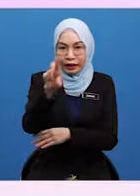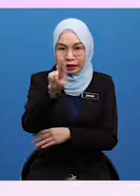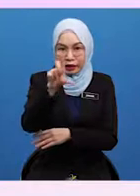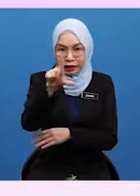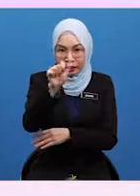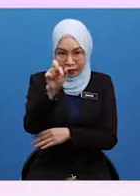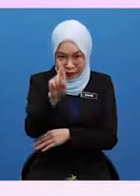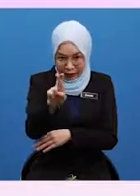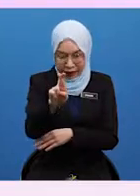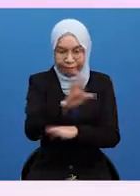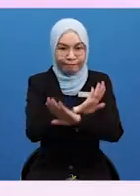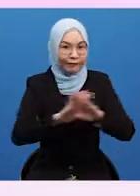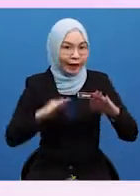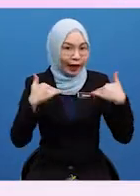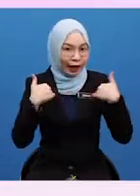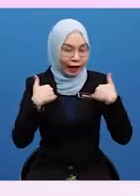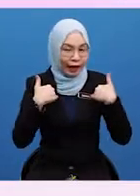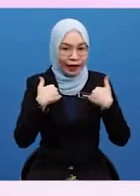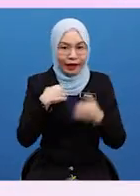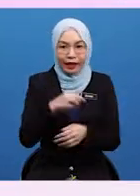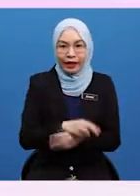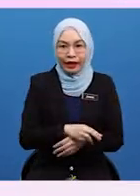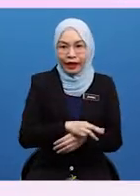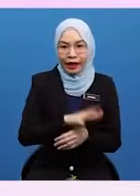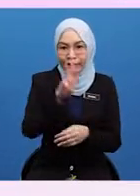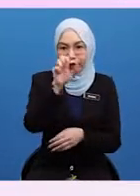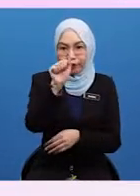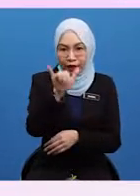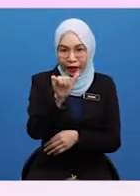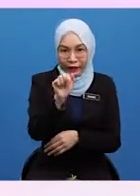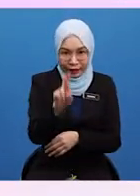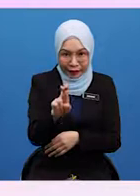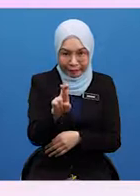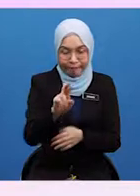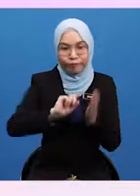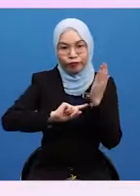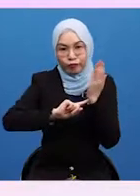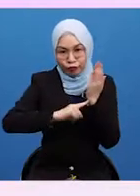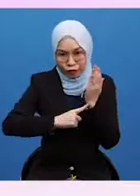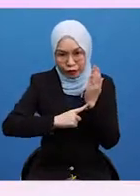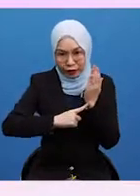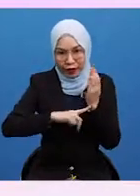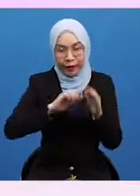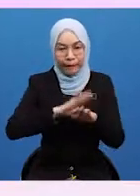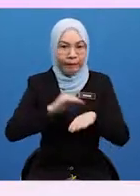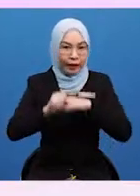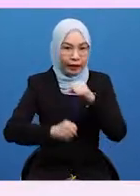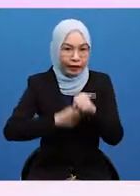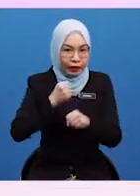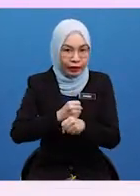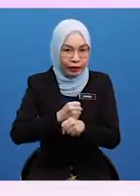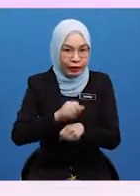wayang mula-mula telefon bimbit ini diperkenalkan di Malaysia sejak Hai pada